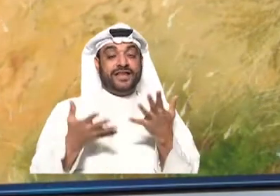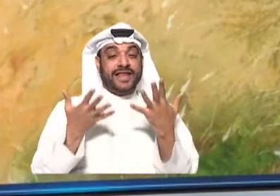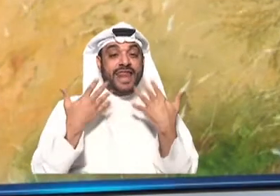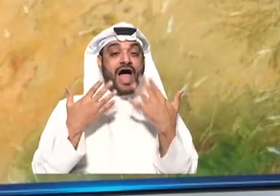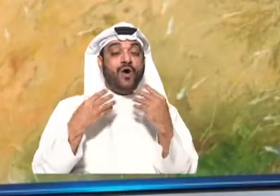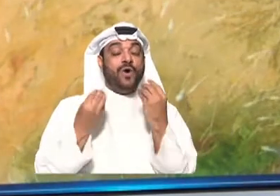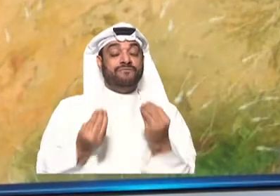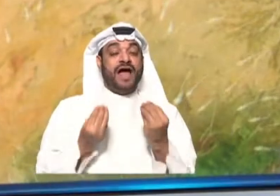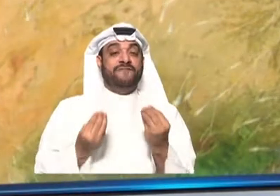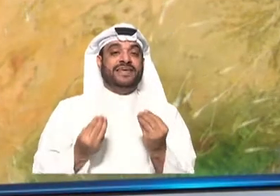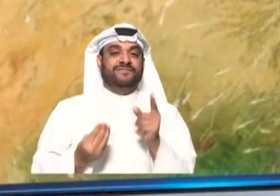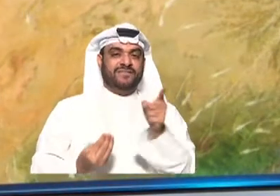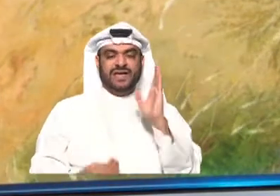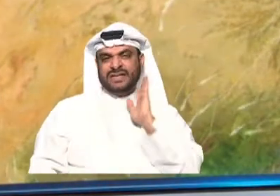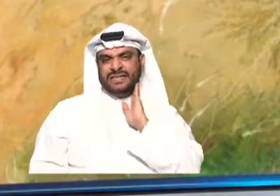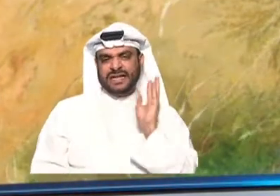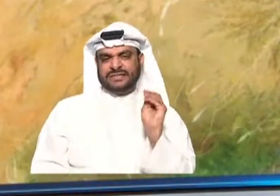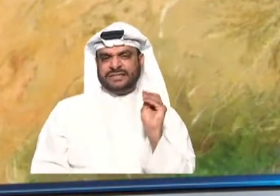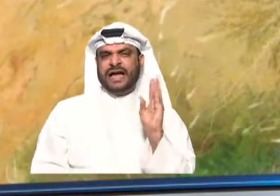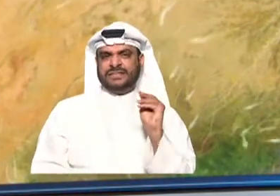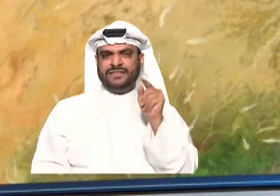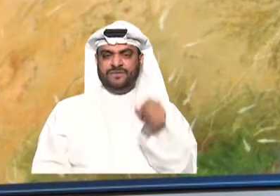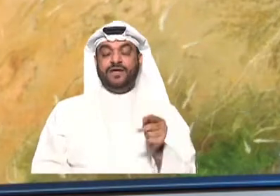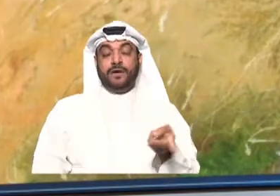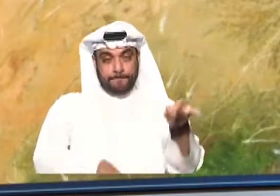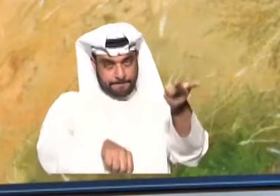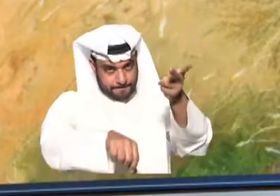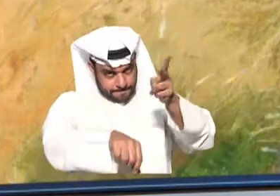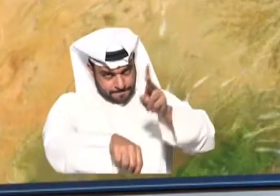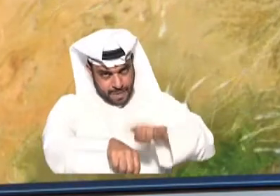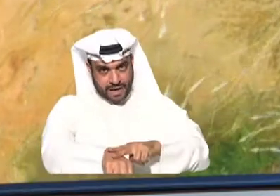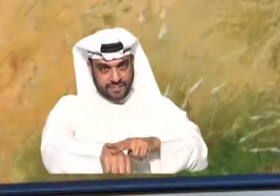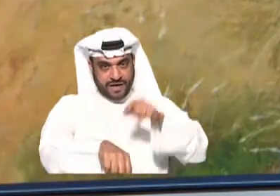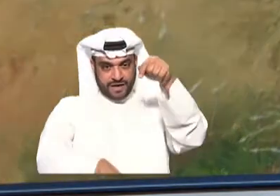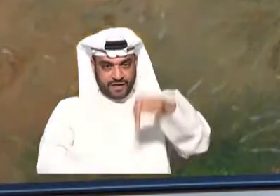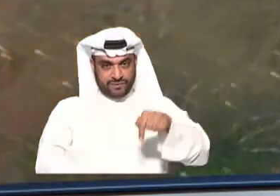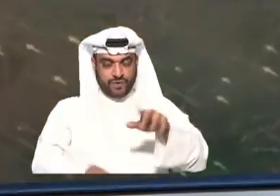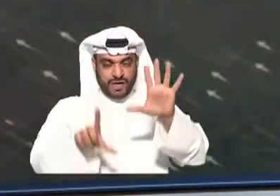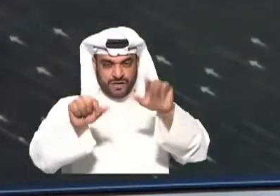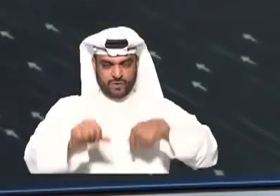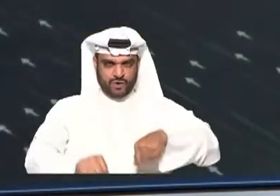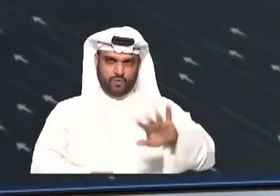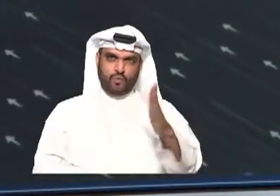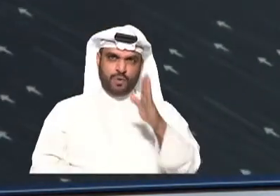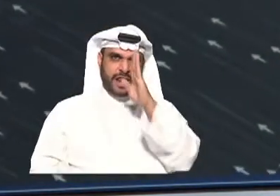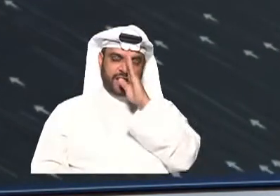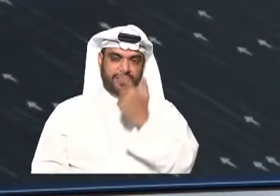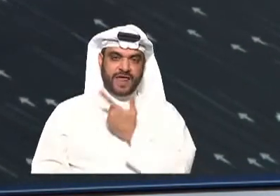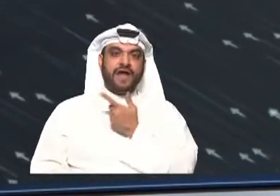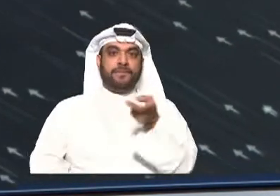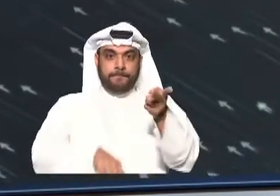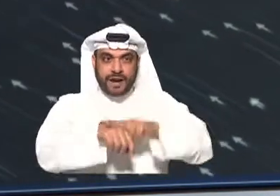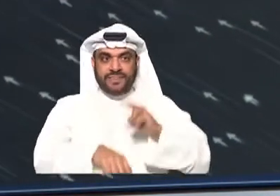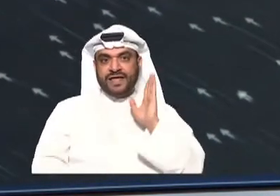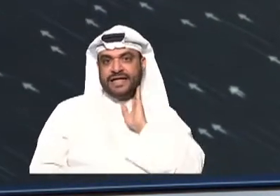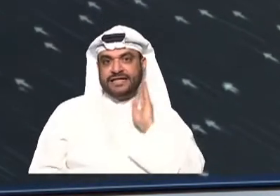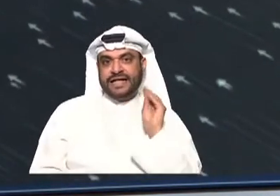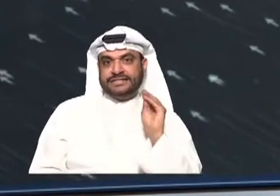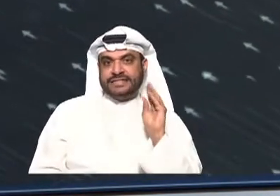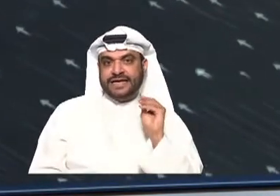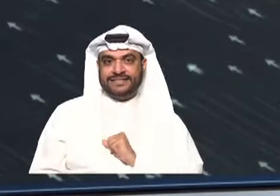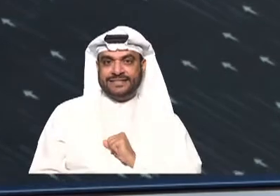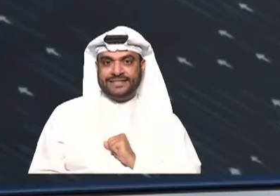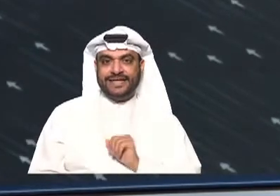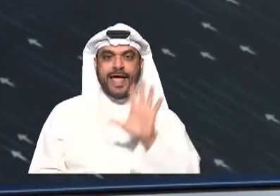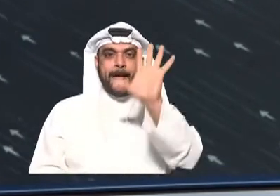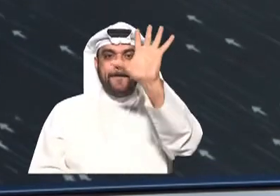لكن المنخفض الجوي راح يرجع مرة ثانية في منتصف هذا الأسبوع. الأجواء المتوقعة في منتصف هذه الليلة أجواء غائمة